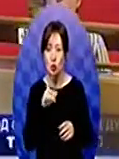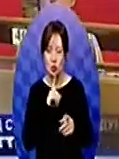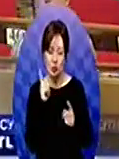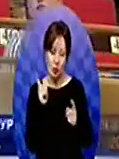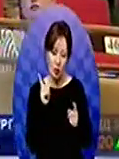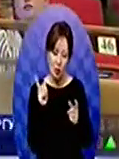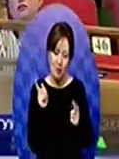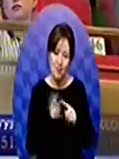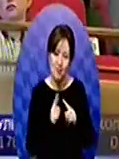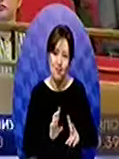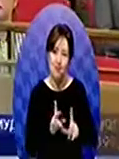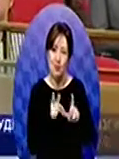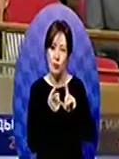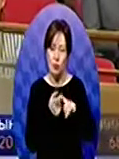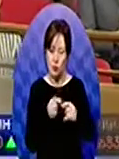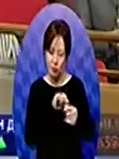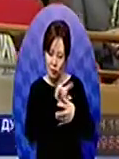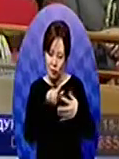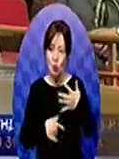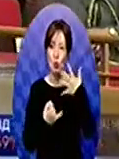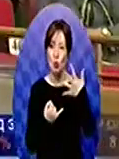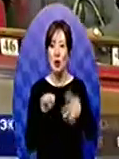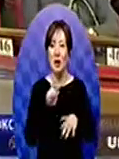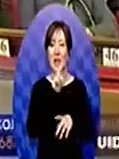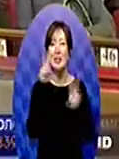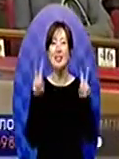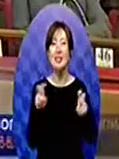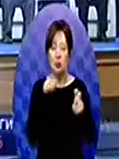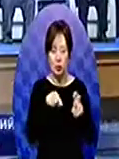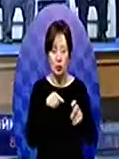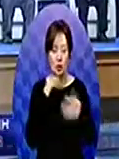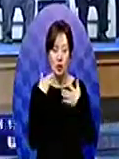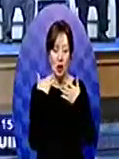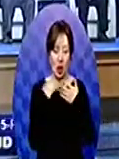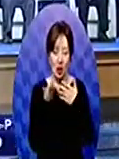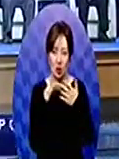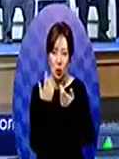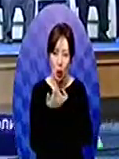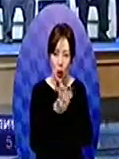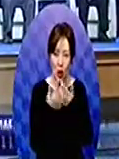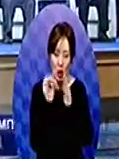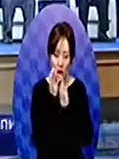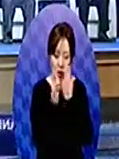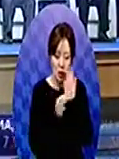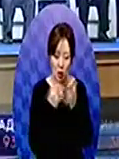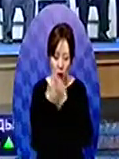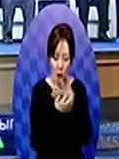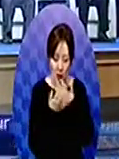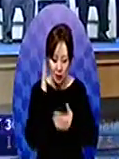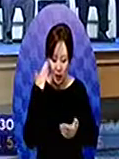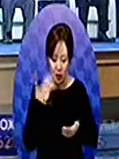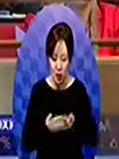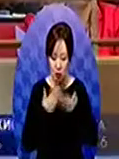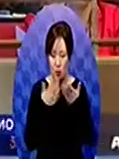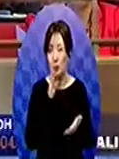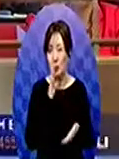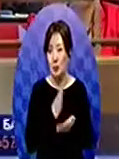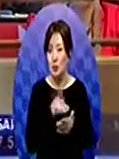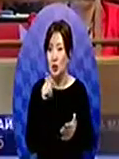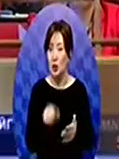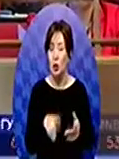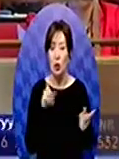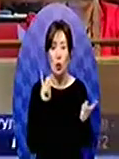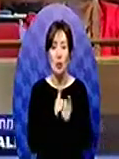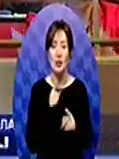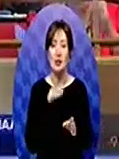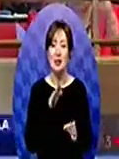сайжруулах гэсэн 6 сэдвийн хүрээнд хилцүүлэг өрнүүлж саналаа өгөх юм. За зөвлөлдөх уулзалтаас тайлан гаргана. За харин тухайн